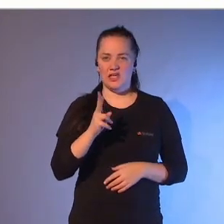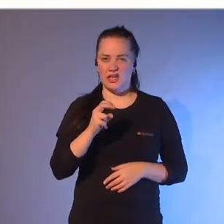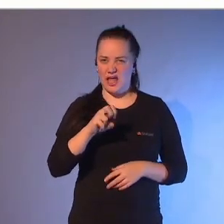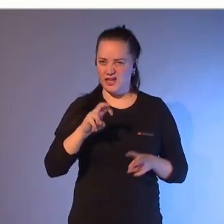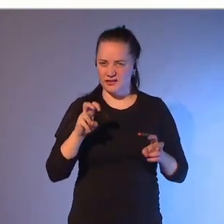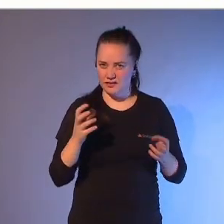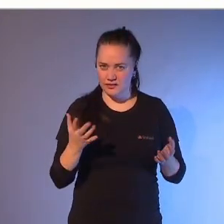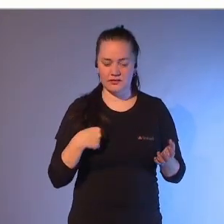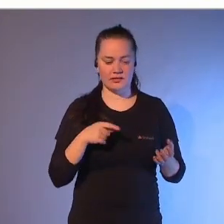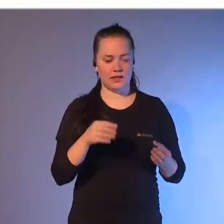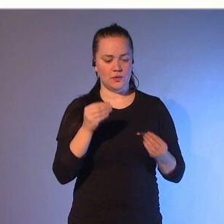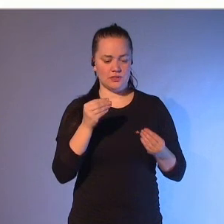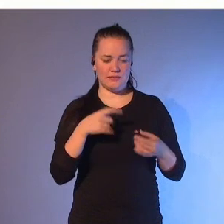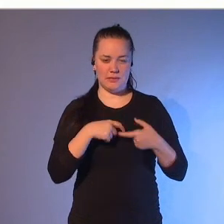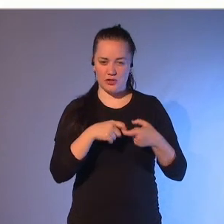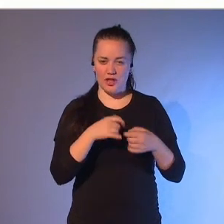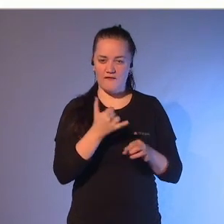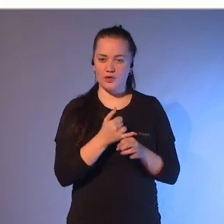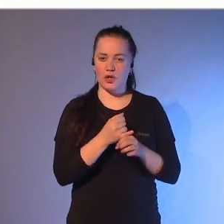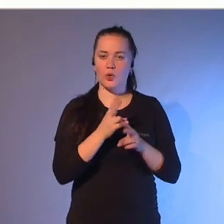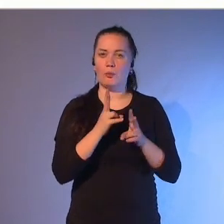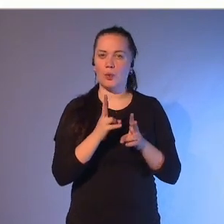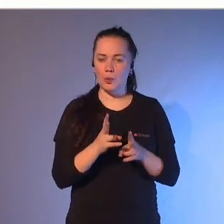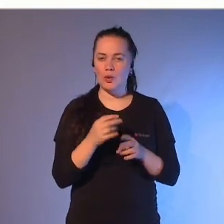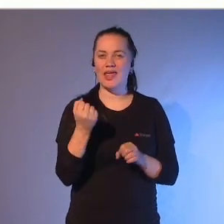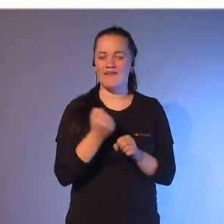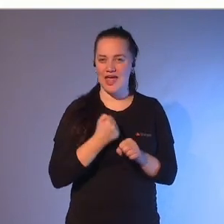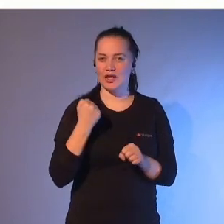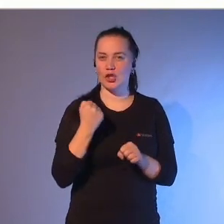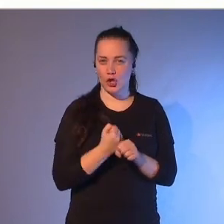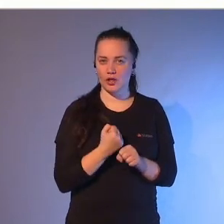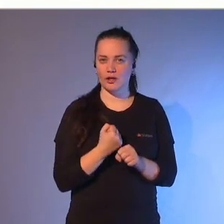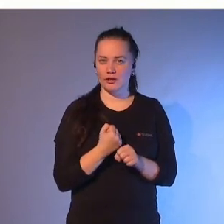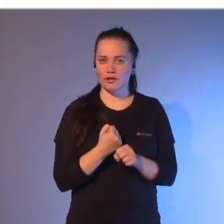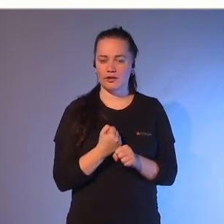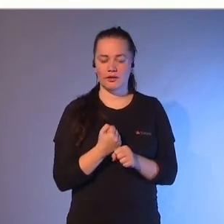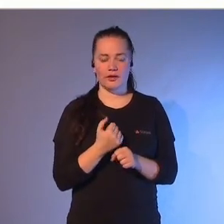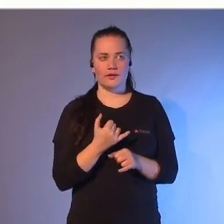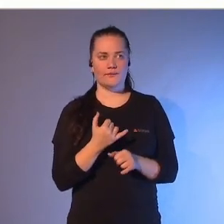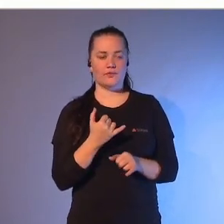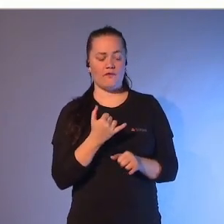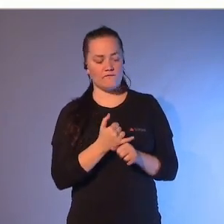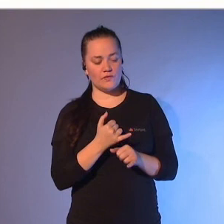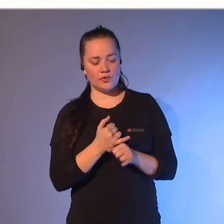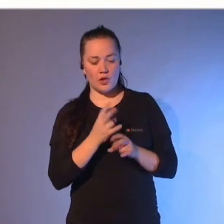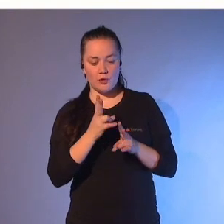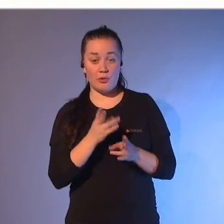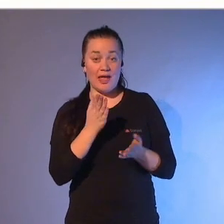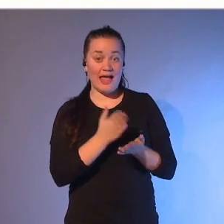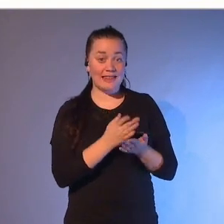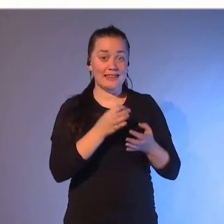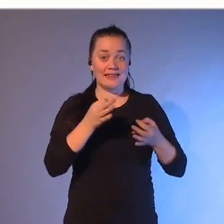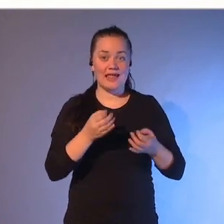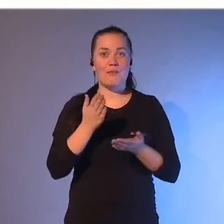kunnskapen som er knyttet til hvordan bruker du verktøy, og hvordan bruker du de riktige tingene